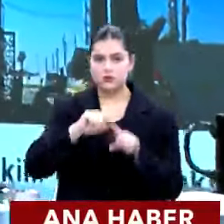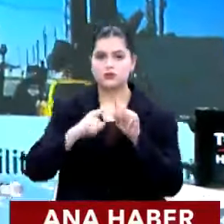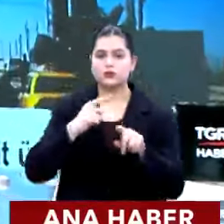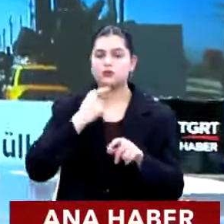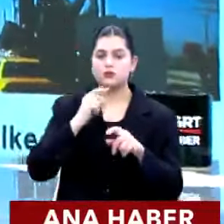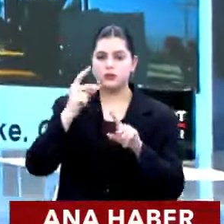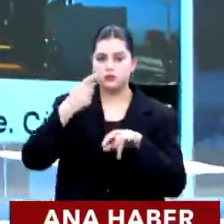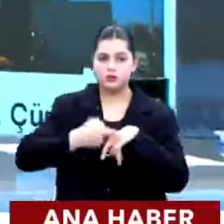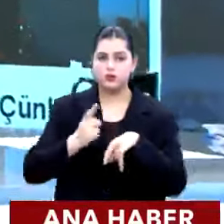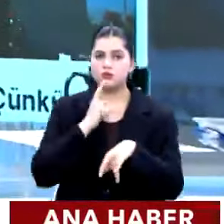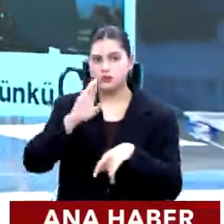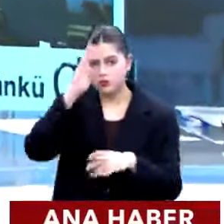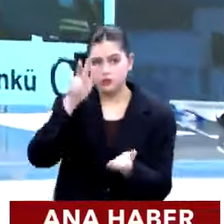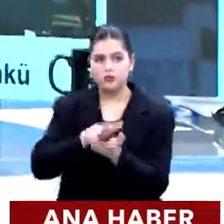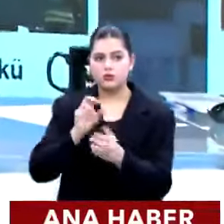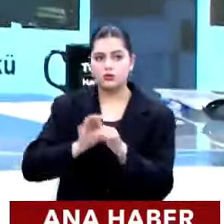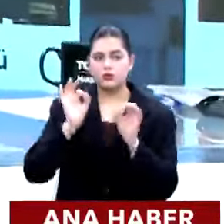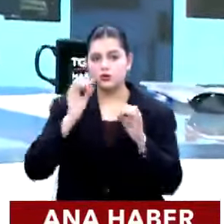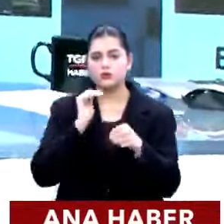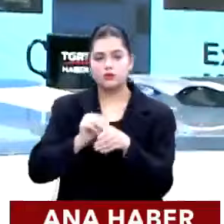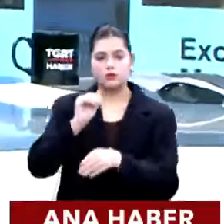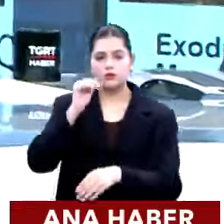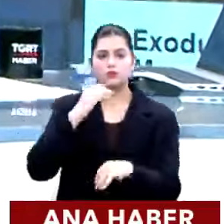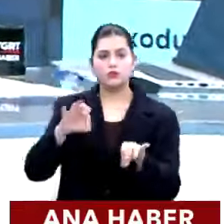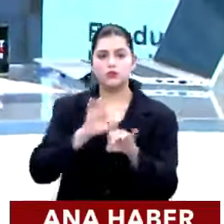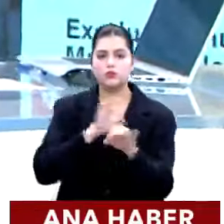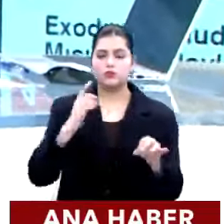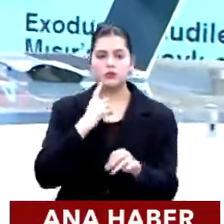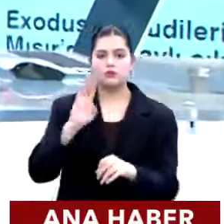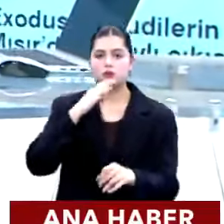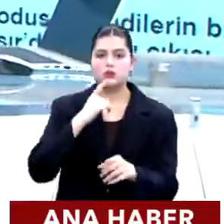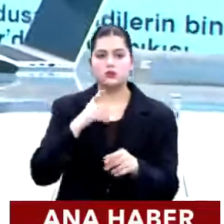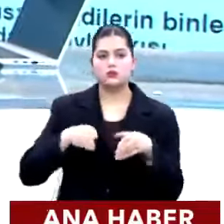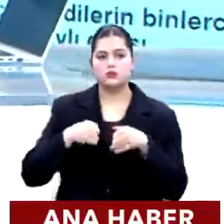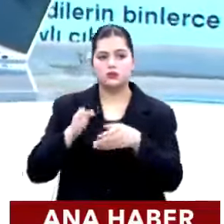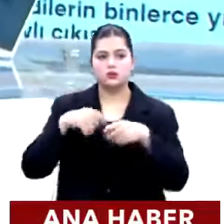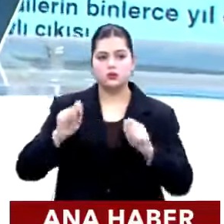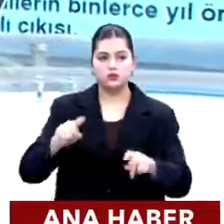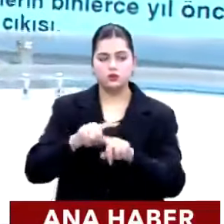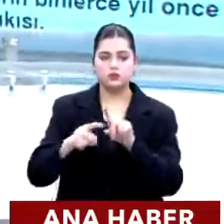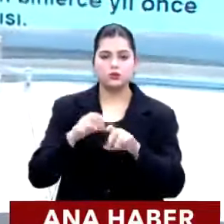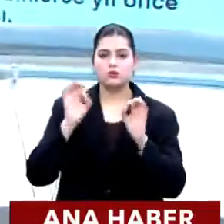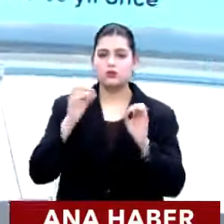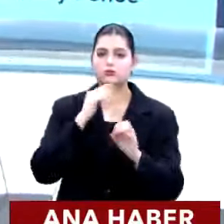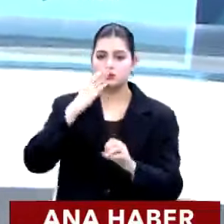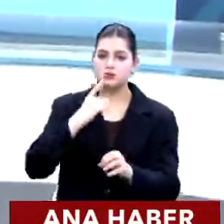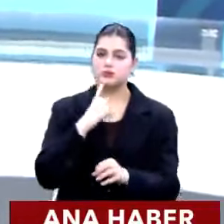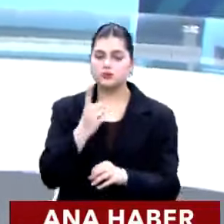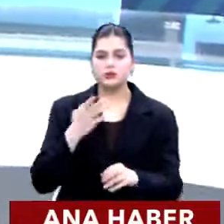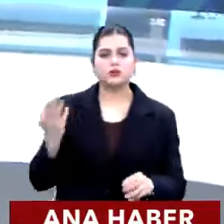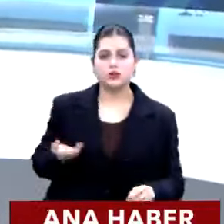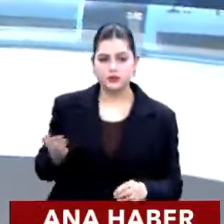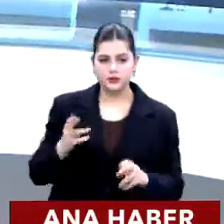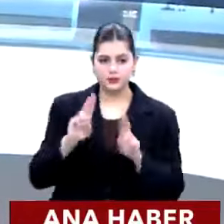lideri İsmail Haniye ii İstanbul'da kabul etti önemli bir gelişme Bunun haricinde mısır'la yürütülen Diplomasi de önemli Zira Mısır e